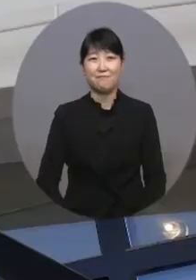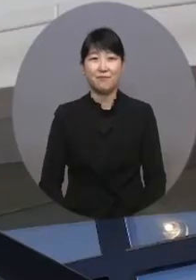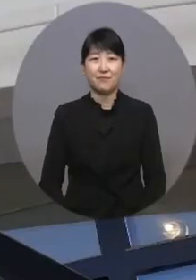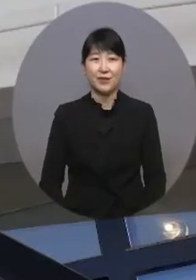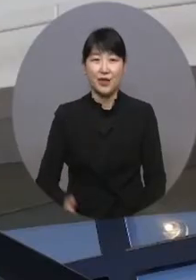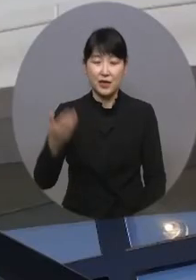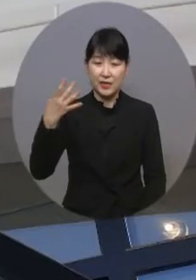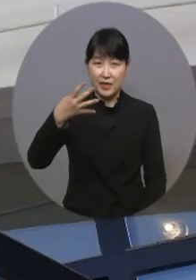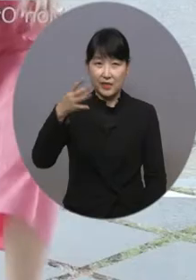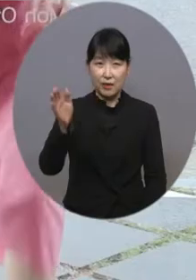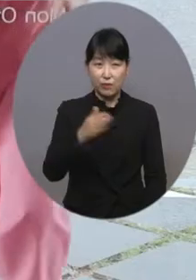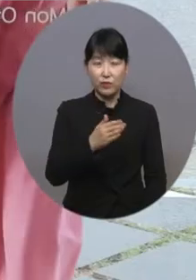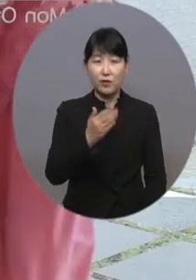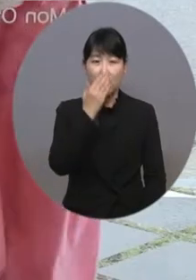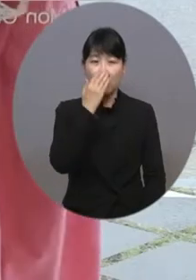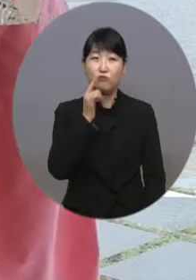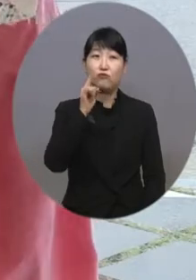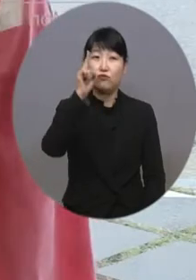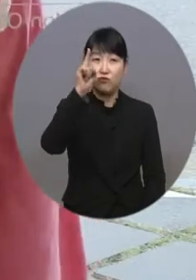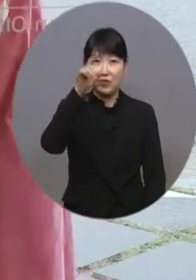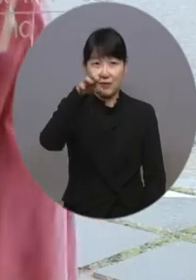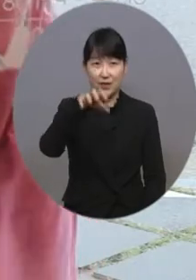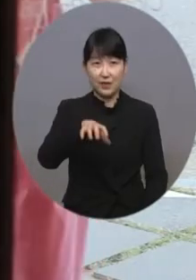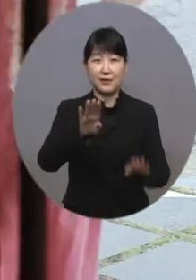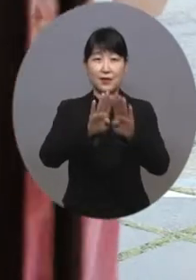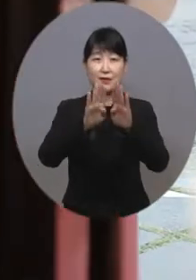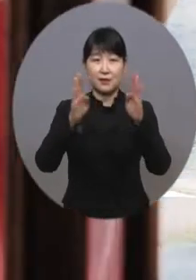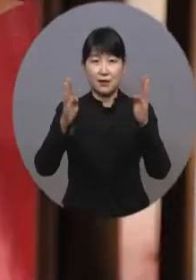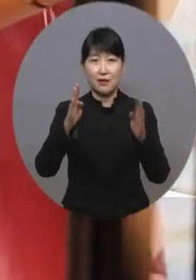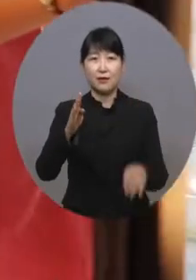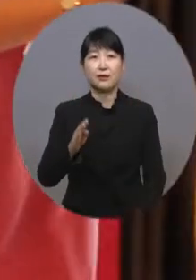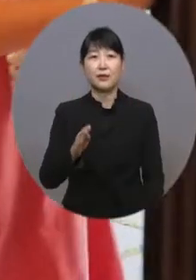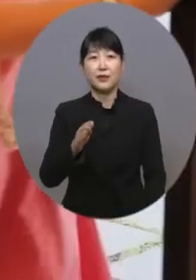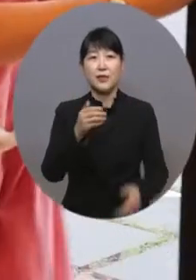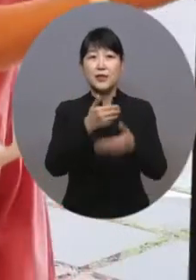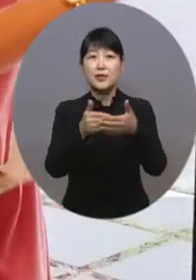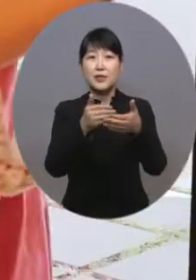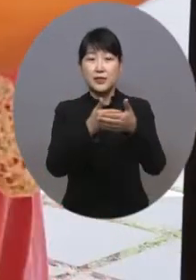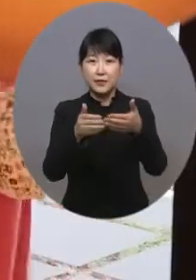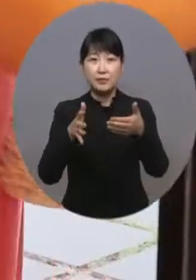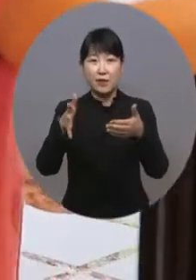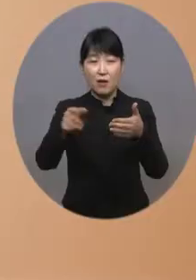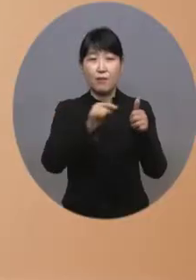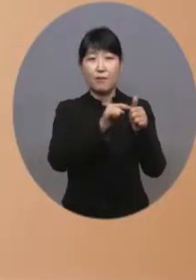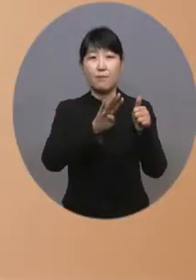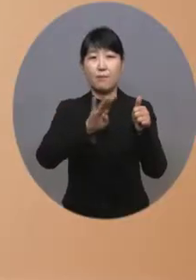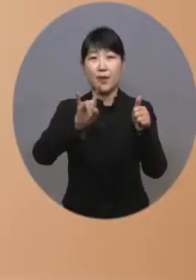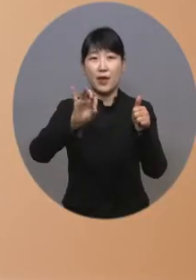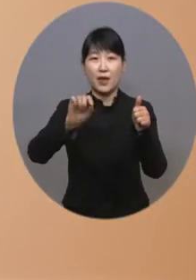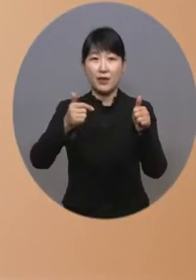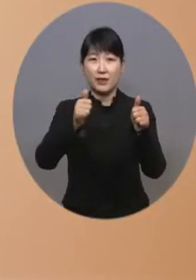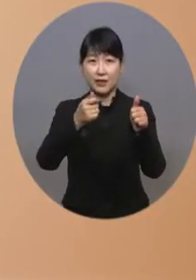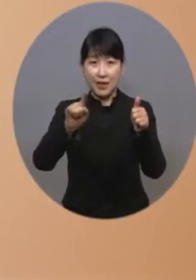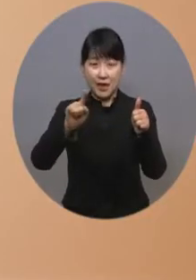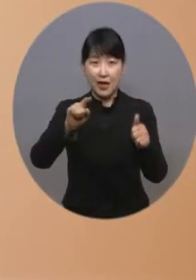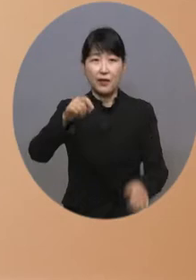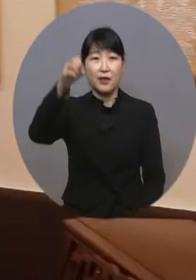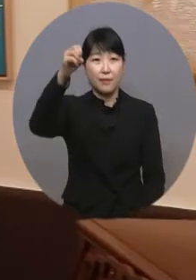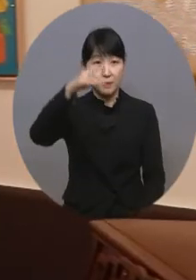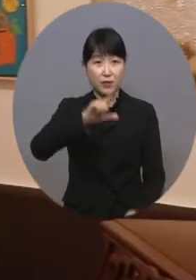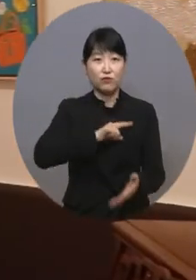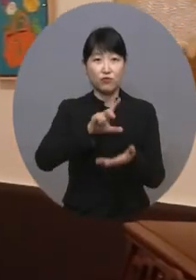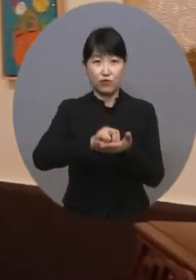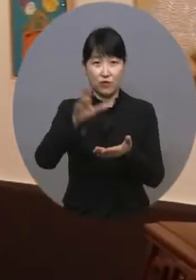4일부터 순천 갤러리 가르다에서 열리고 있는 서양 화가 배은하 작가의 개인전, 빛을 주제로 한